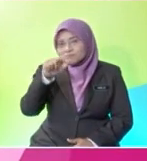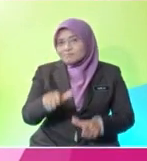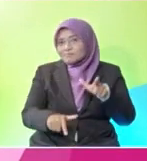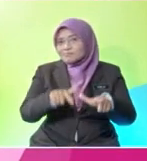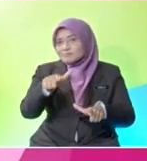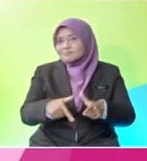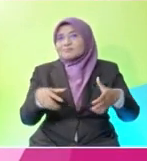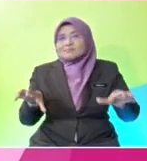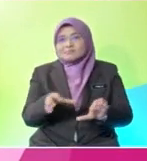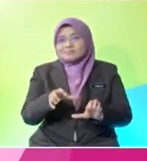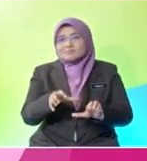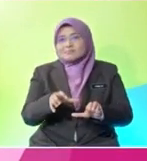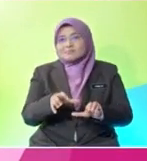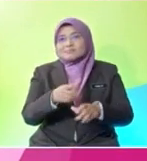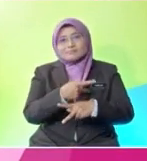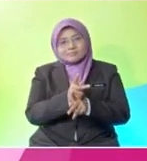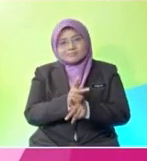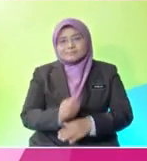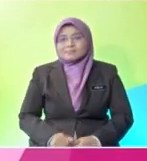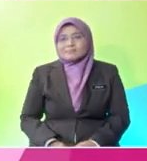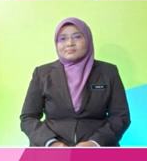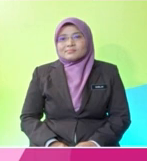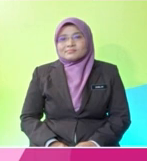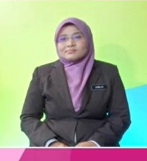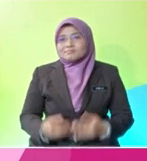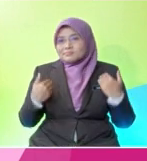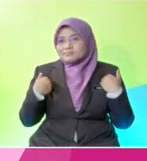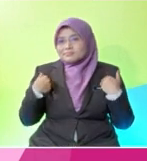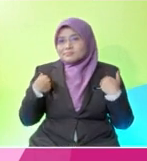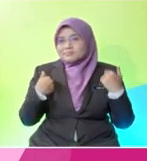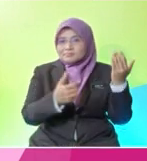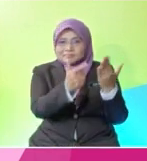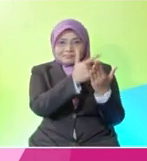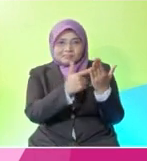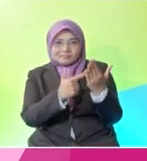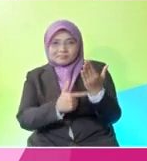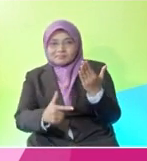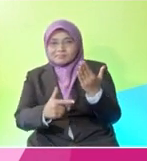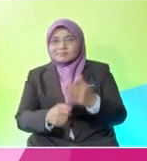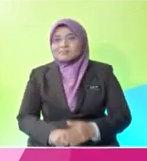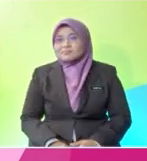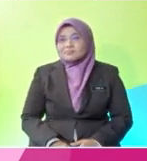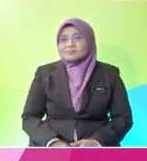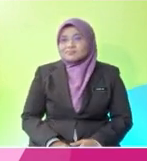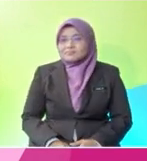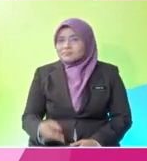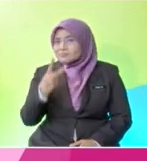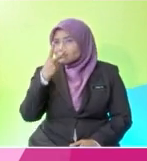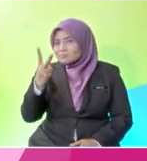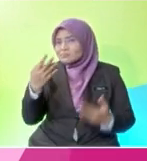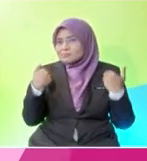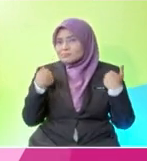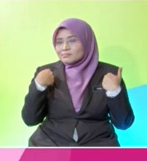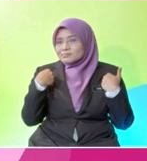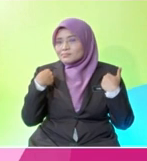penghasilan produk nih nah kita sudah tengok sebelum di lagaran awan menilai lah Karan kemudian handphone sudah Buatlah karangan